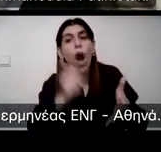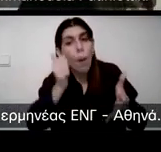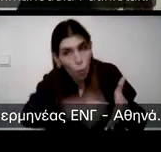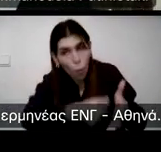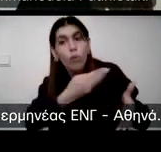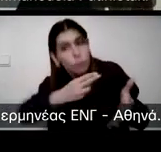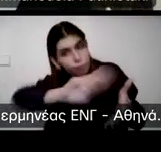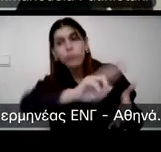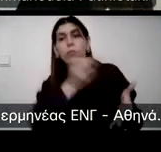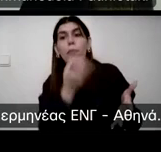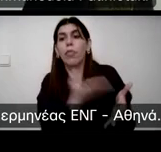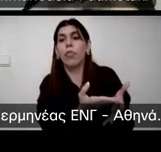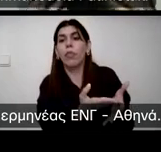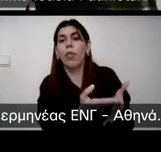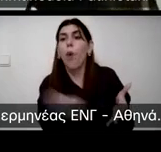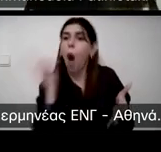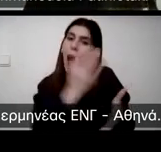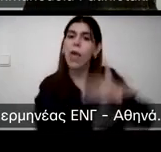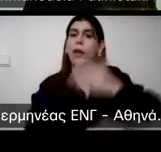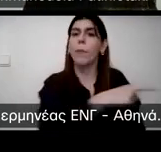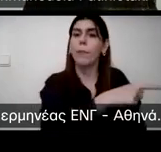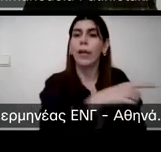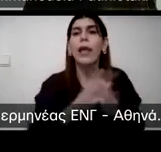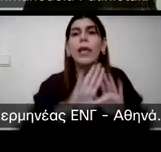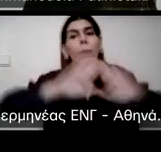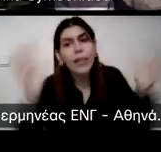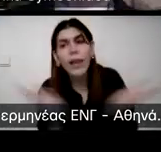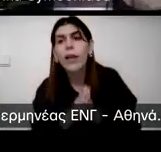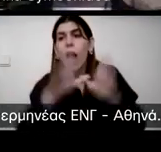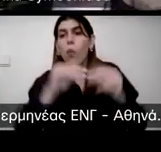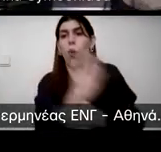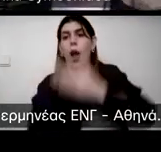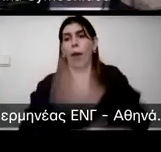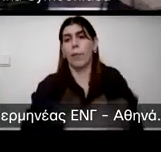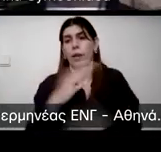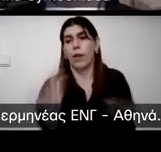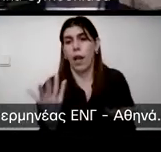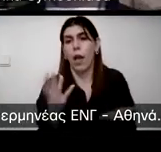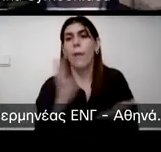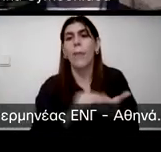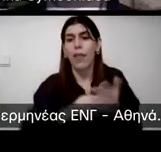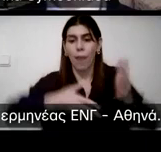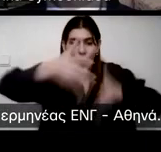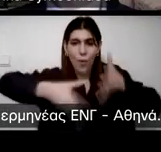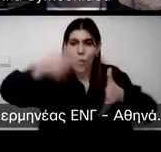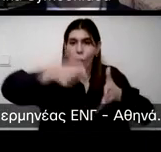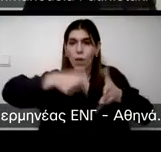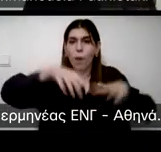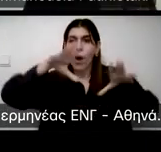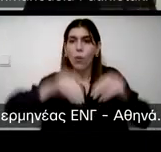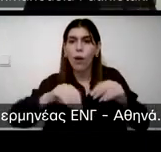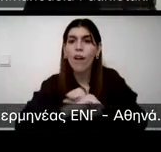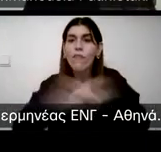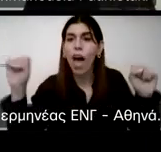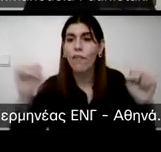άλλες ομάδες αναπήρων, είτε προς τον ανάπηρο πληθυσμό γενικότερα. Όπως, για παράδειγμα, το νόημα για τη βλάβη